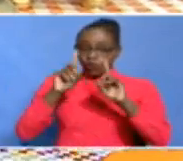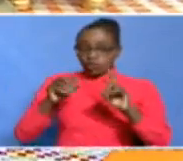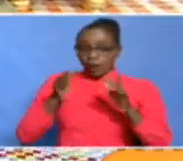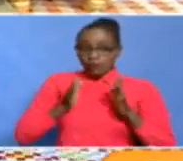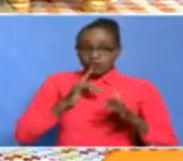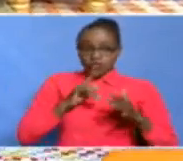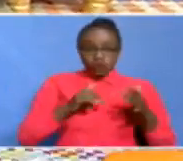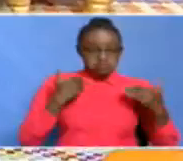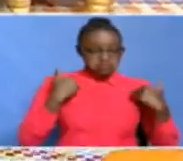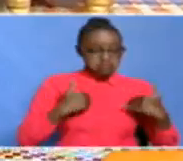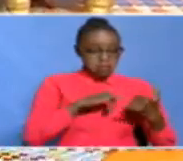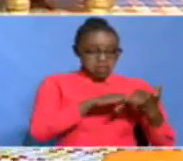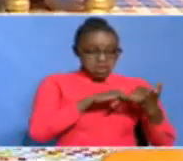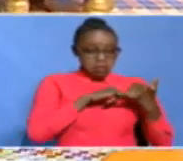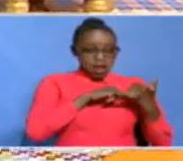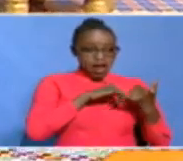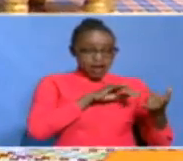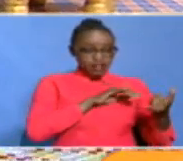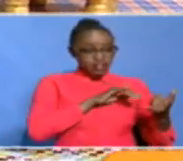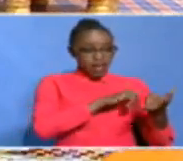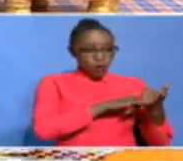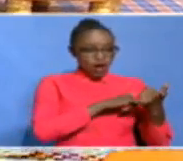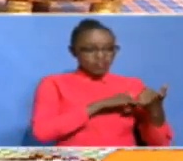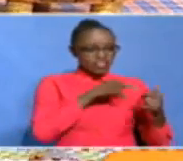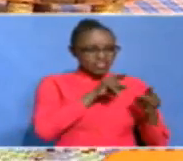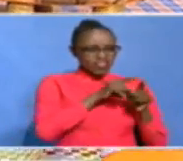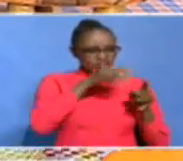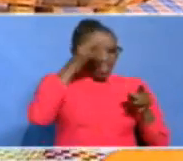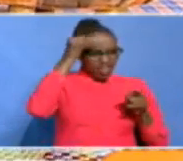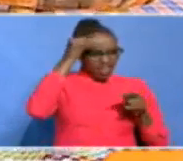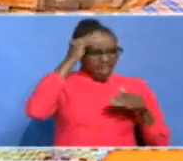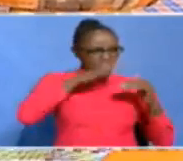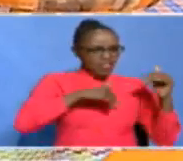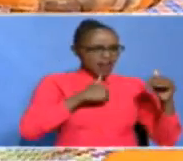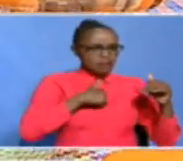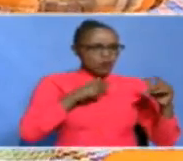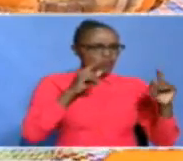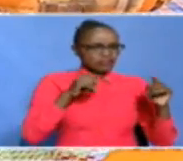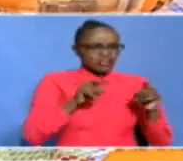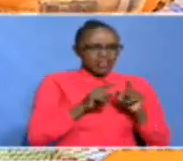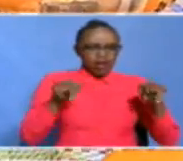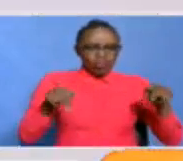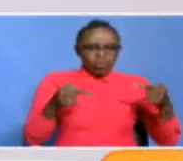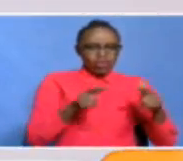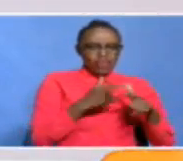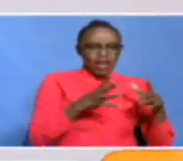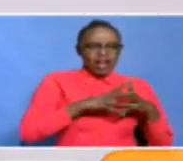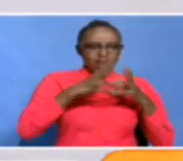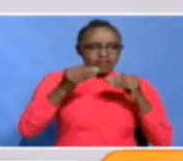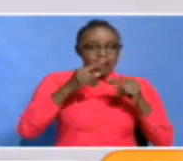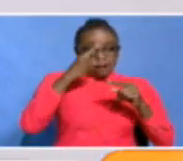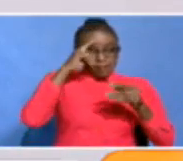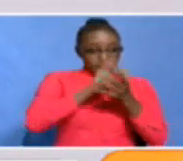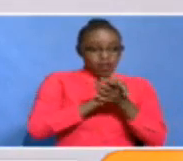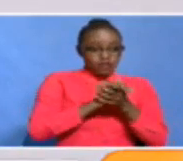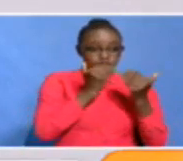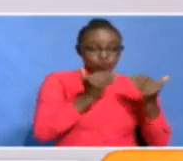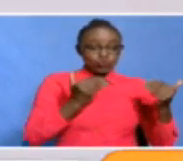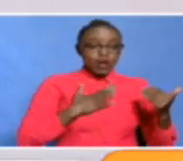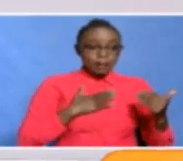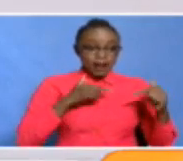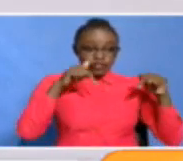kwamba mimi nilioa mke, alikuwa na elimu kunipita. Tukakosana, kaenda. Lakini amini usiamini, watoto wangu